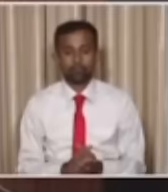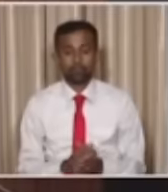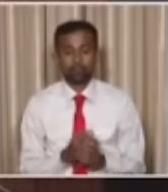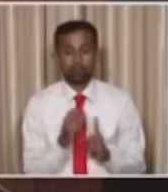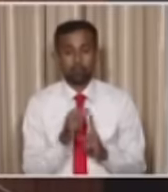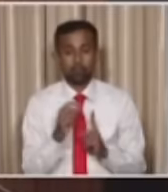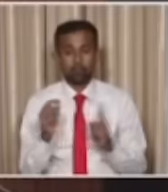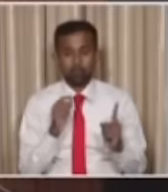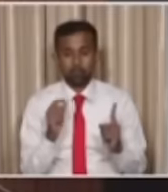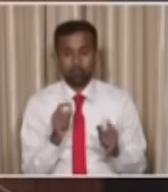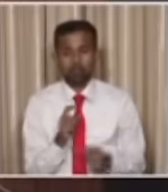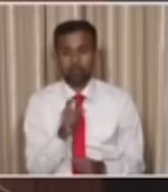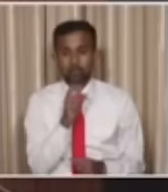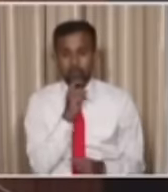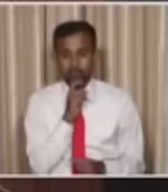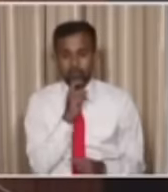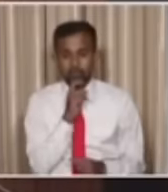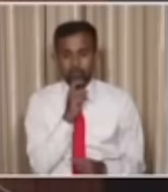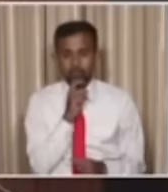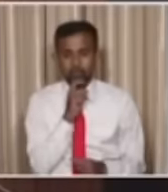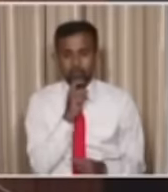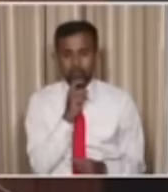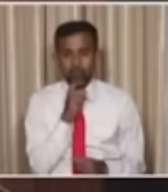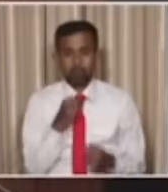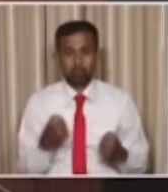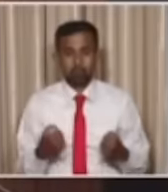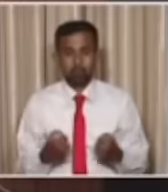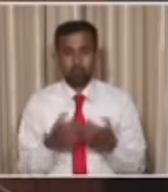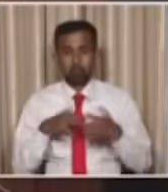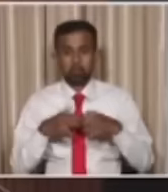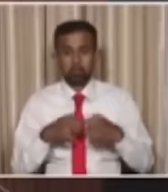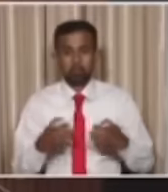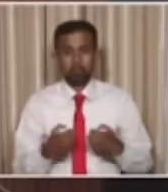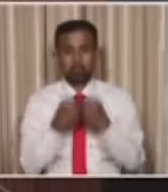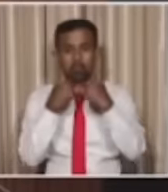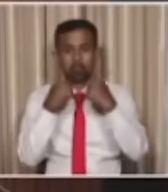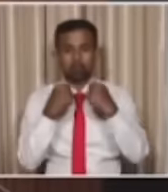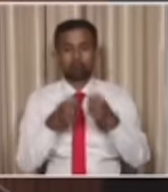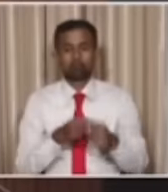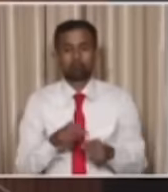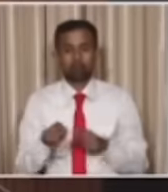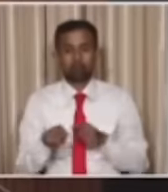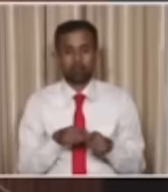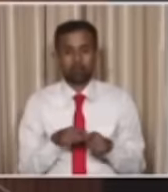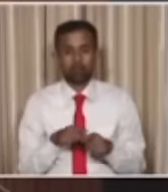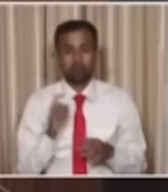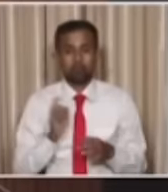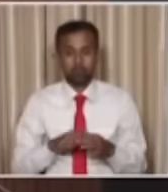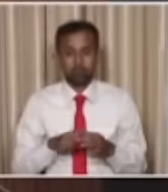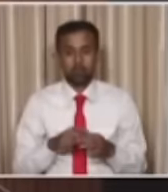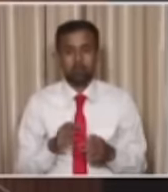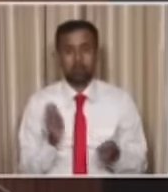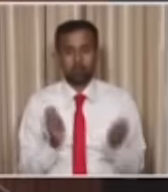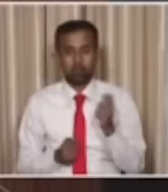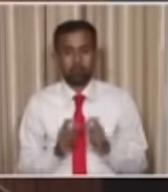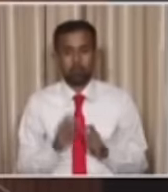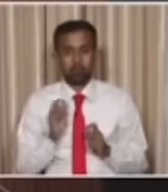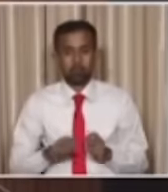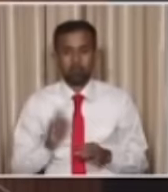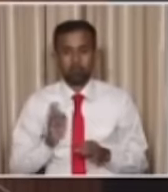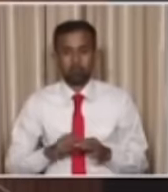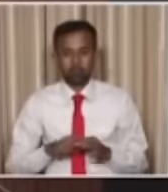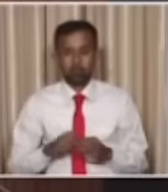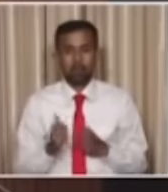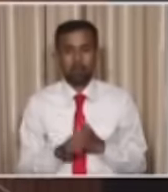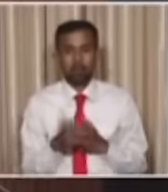ව්‍යවස්ථා දායකයත් අධිකරණයත් යම් ගැටළු සංගත සහගත තත්ත්වයක් නිර්මාණය කරන කාරණාවක් බවට මේ ක්‍රිකට් බෝඩ් එකේ ප්‍රශ්නය නිර්මාණය